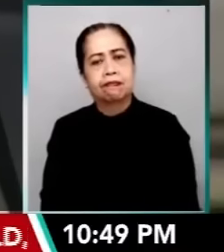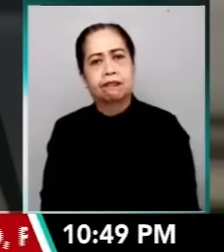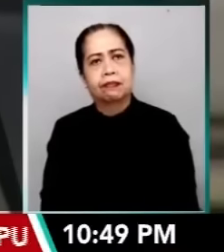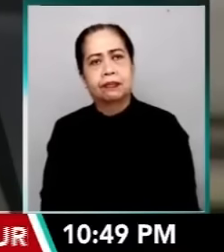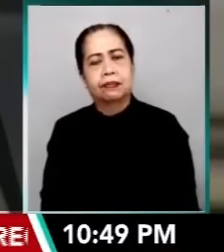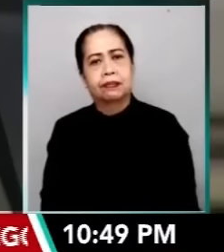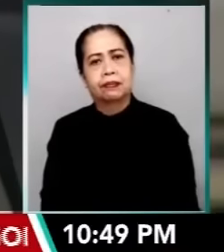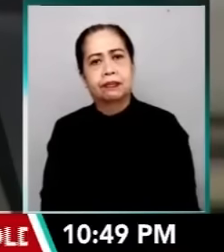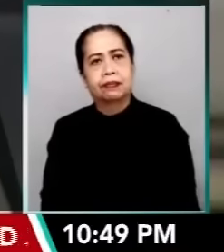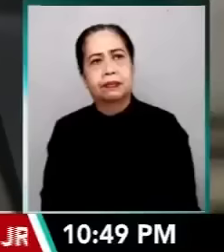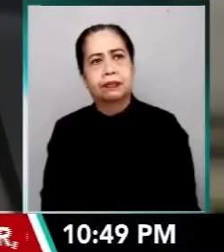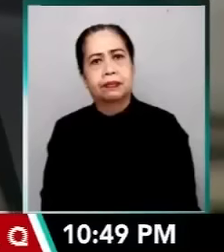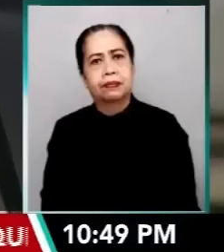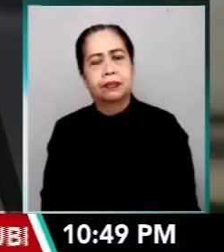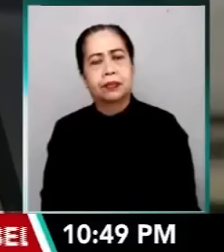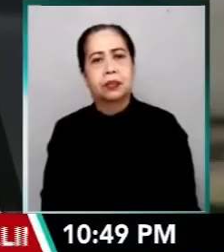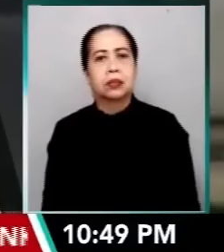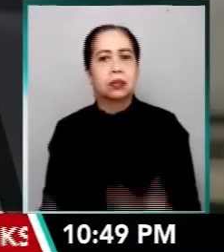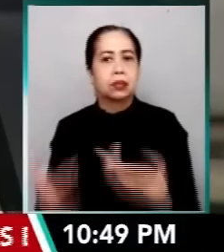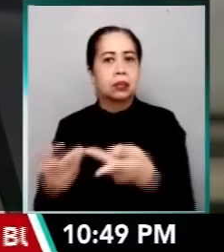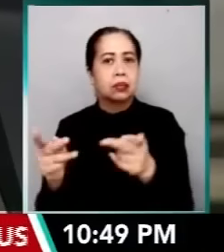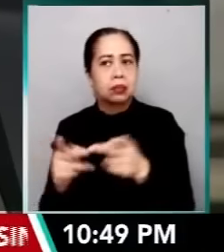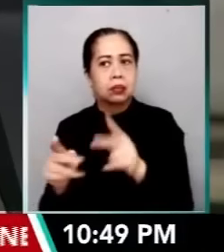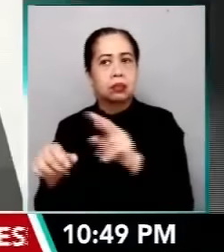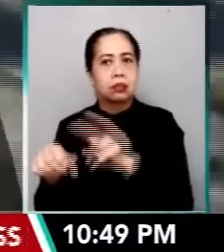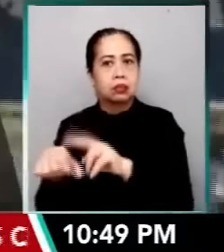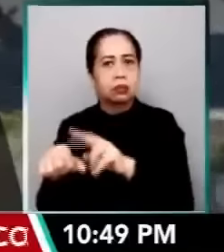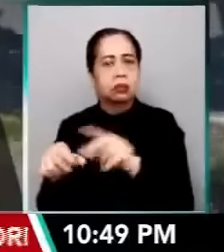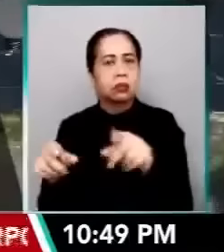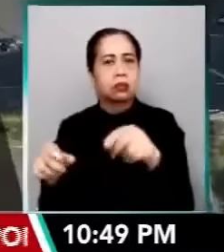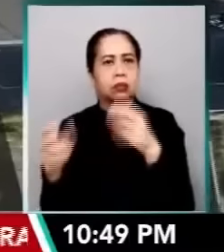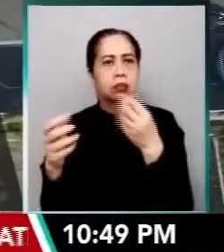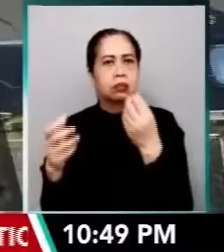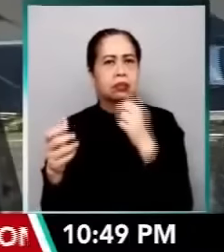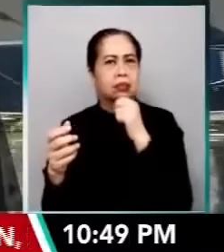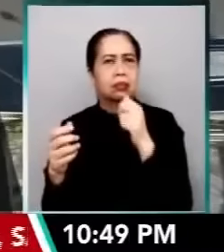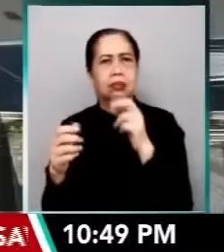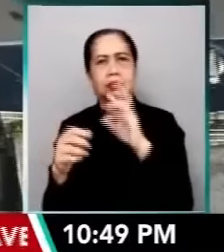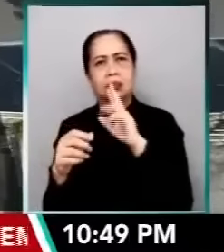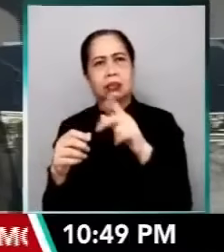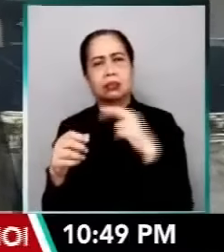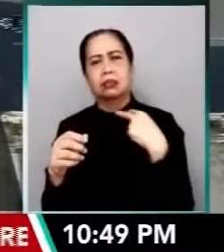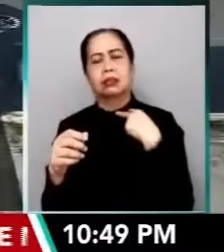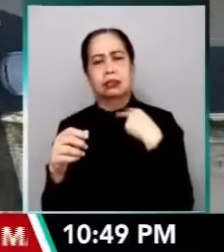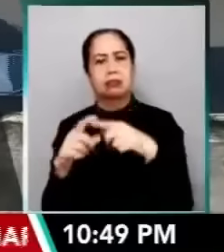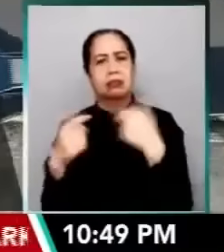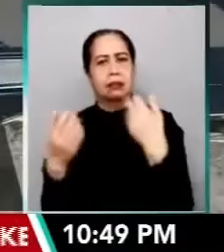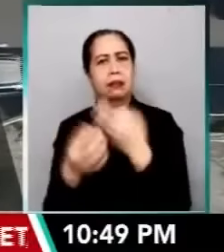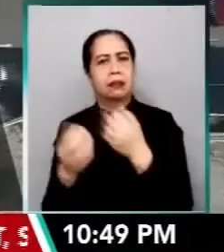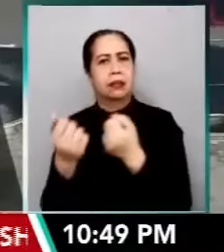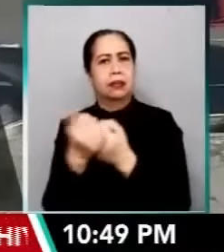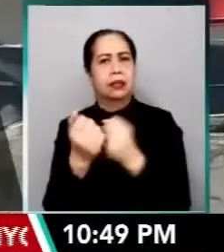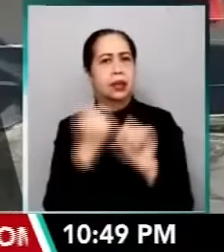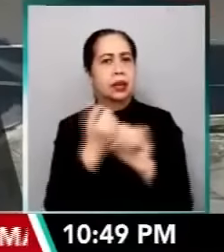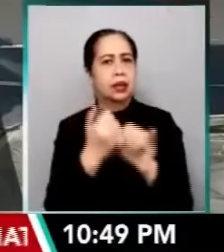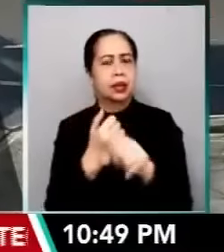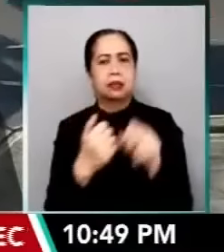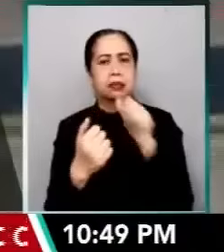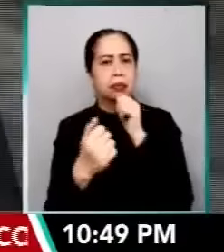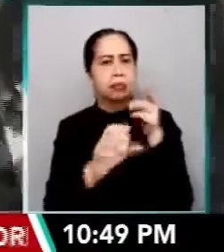naipon ng mga pasahero, hindi naman po natin matatawag na stranded. Ilang jeepney driver kasi ang hindi raw nakiisa sa